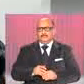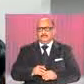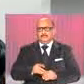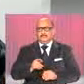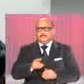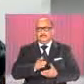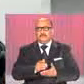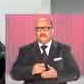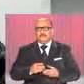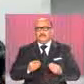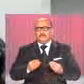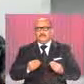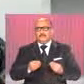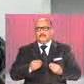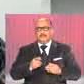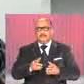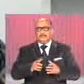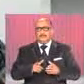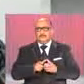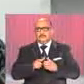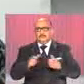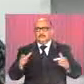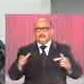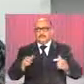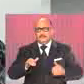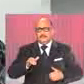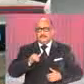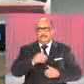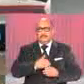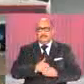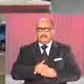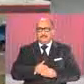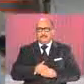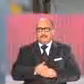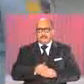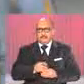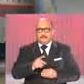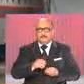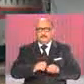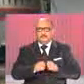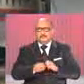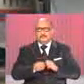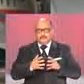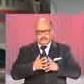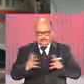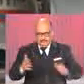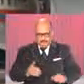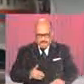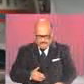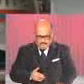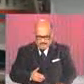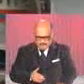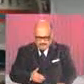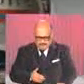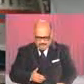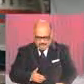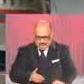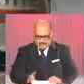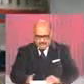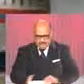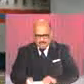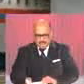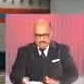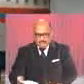البحث رصدت جزئين كبيرين من الطائرة على عمق 90 قدما في بحر جاوة، مشيرا إلى محاولات لالتقاط